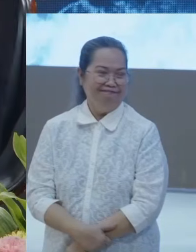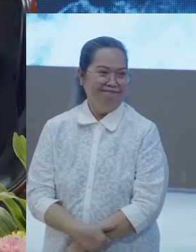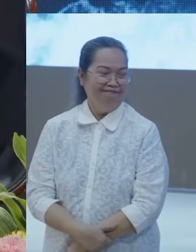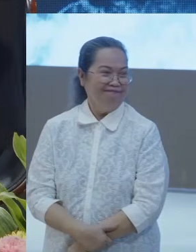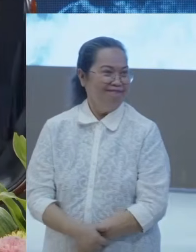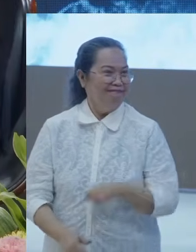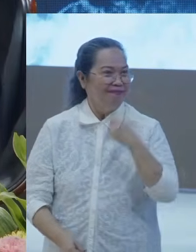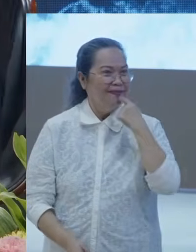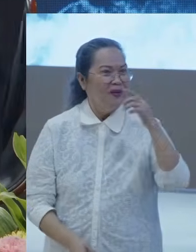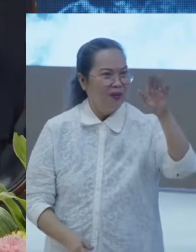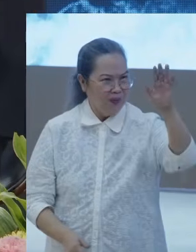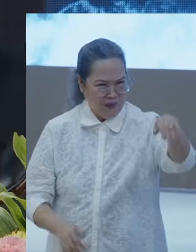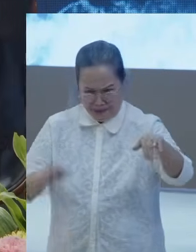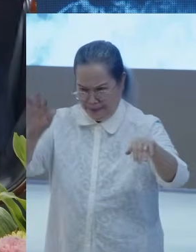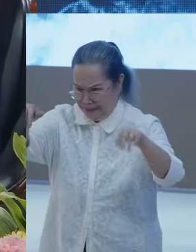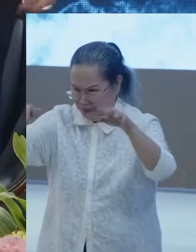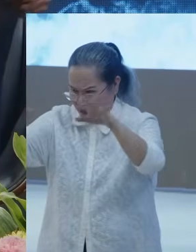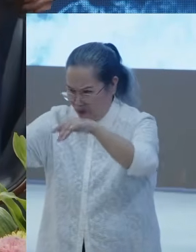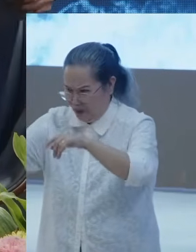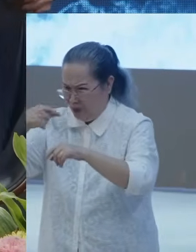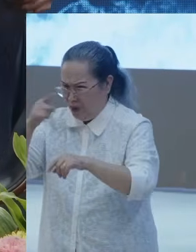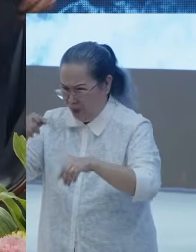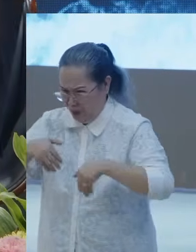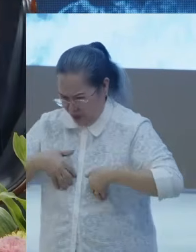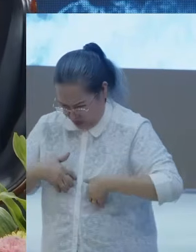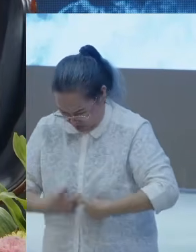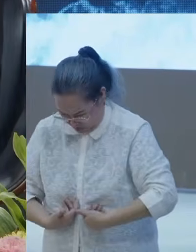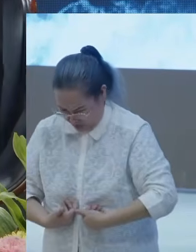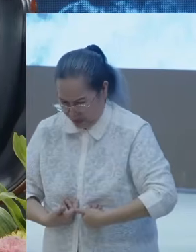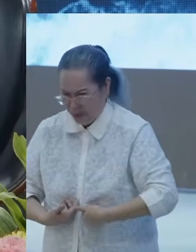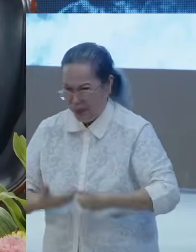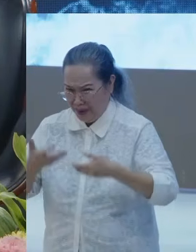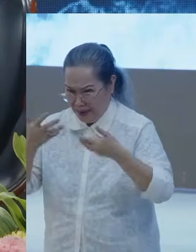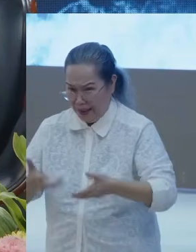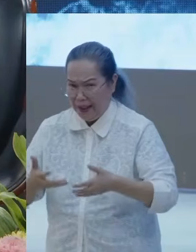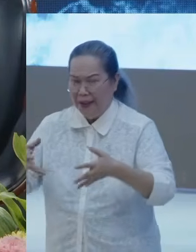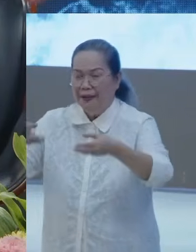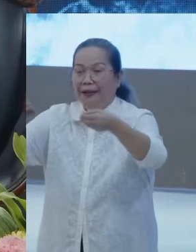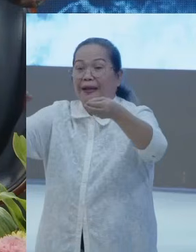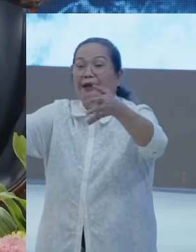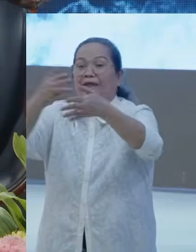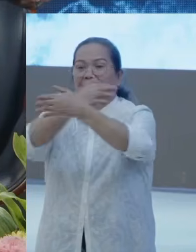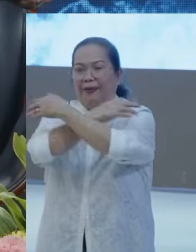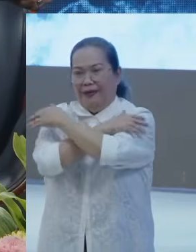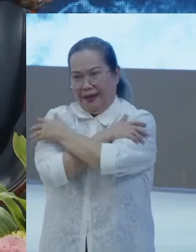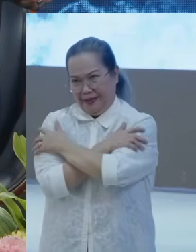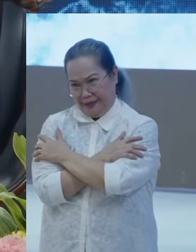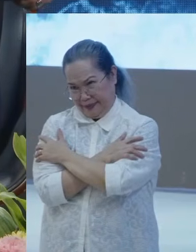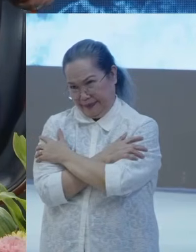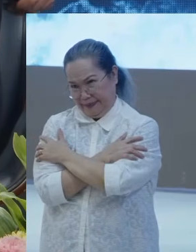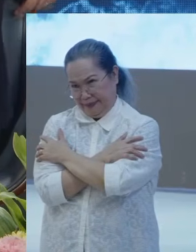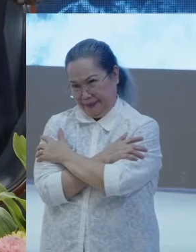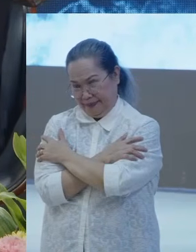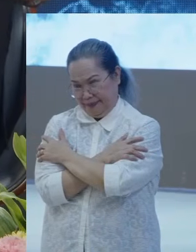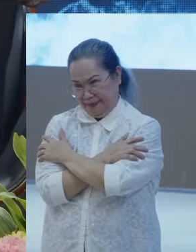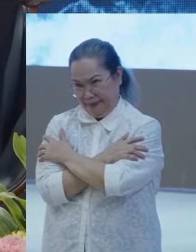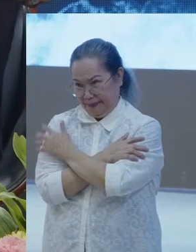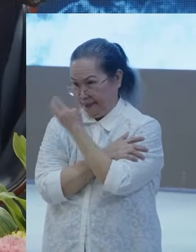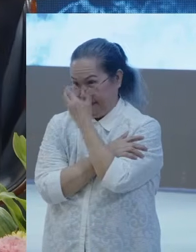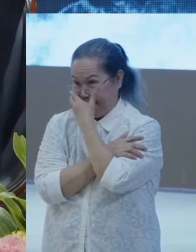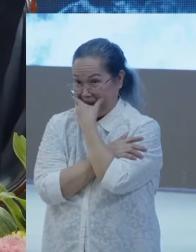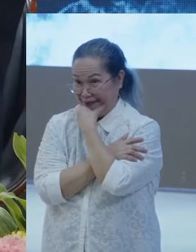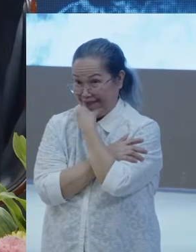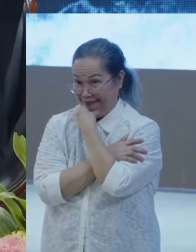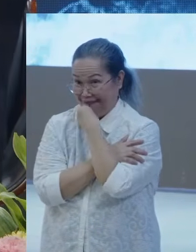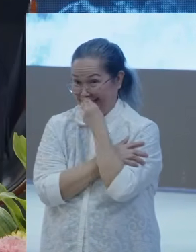Sabi niya, come unto me, all of you who are weary and are heavy laden, and I will give you rest. Napakagandang